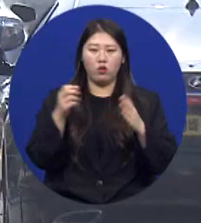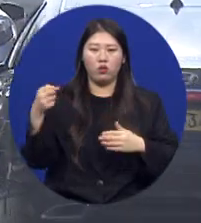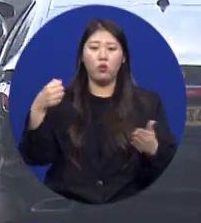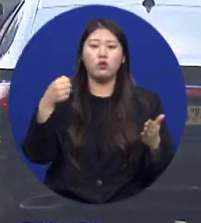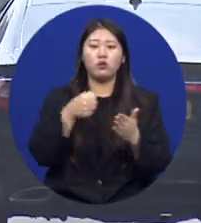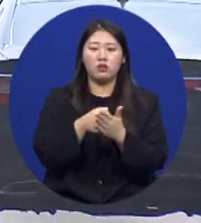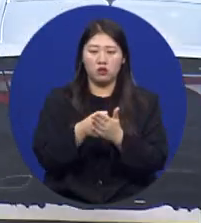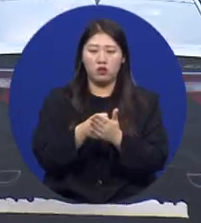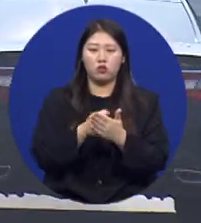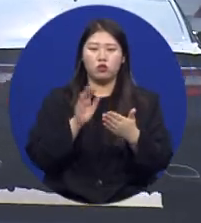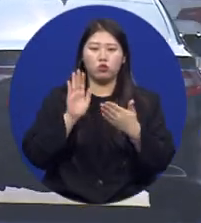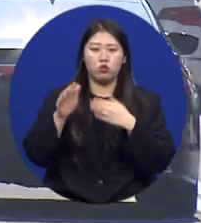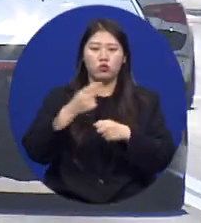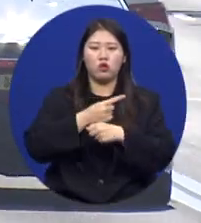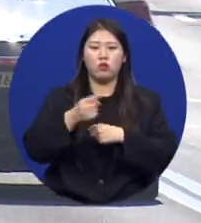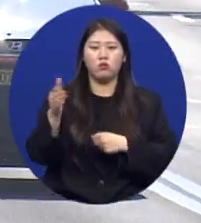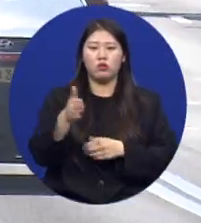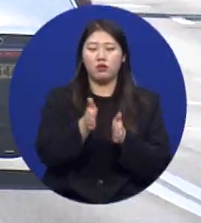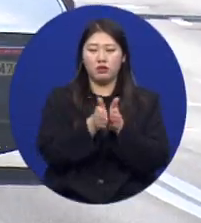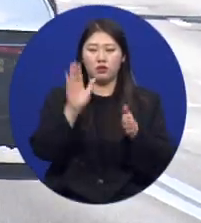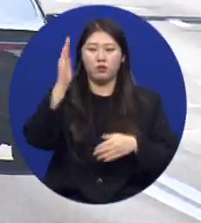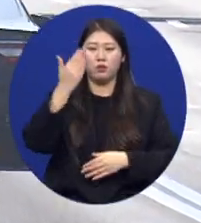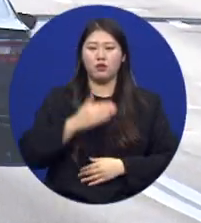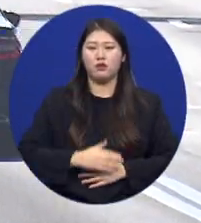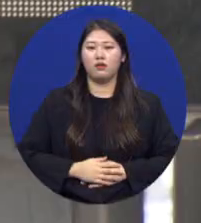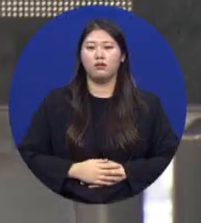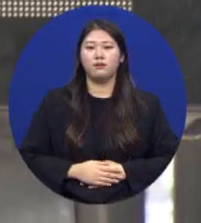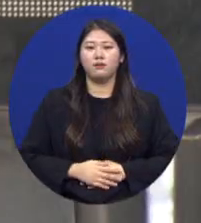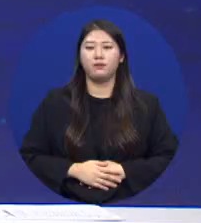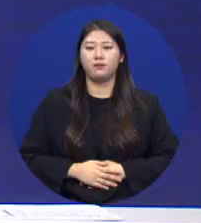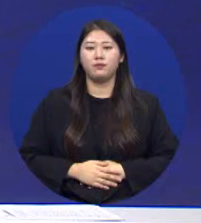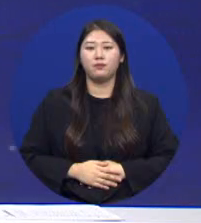확정한 뒤 내년부터 시행할 계획입니다.